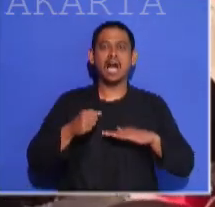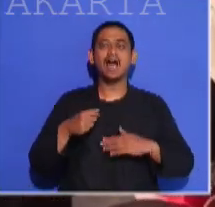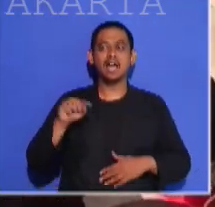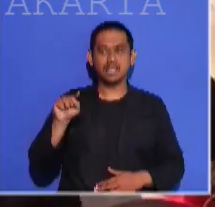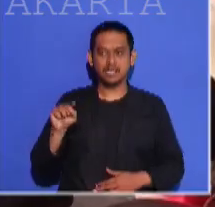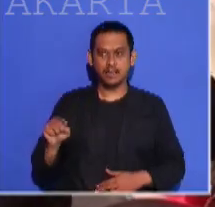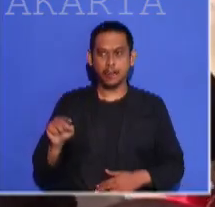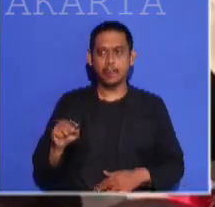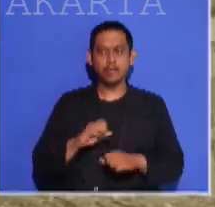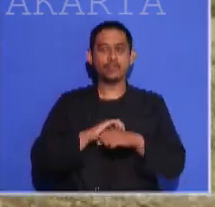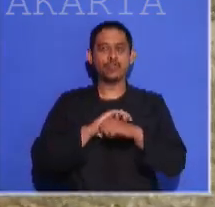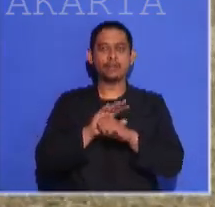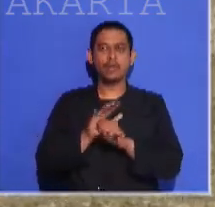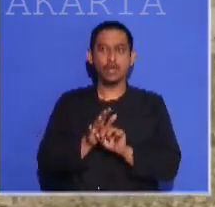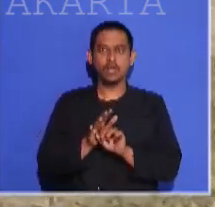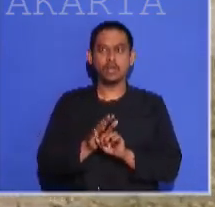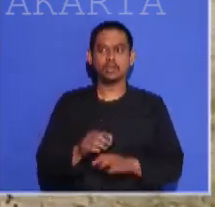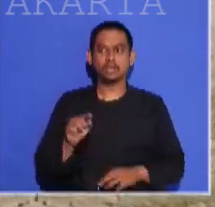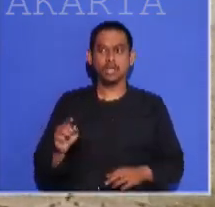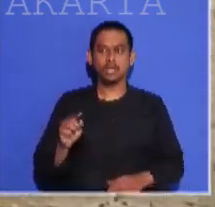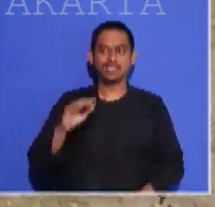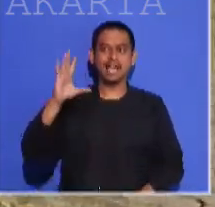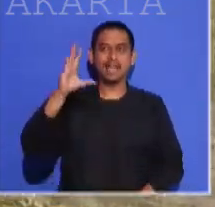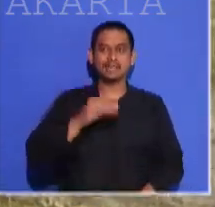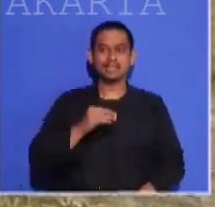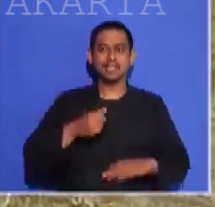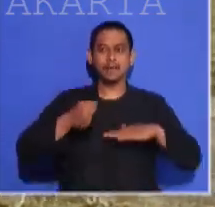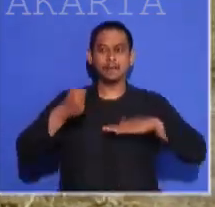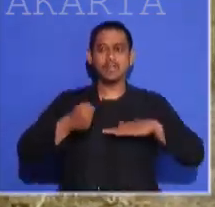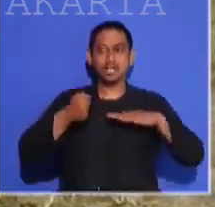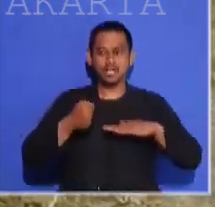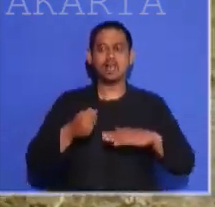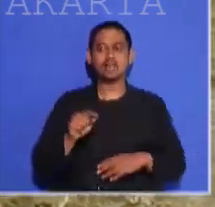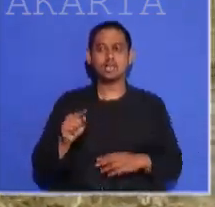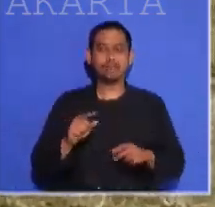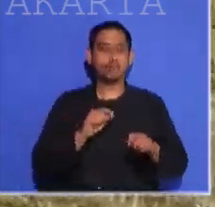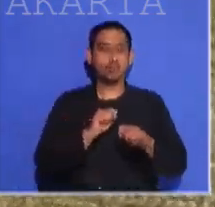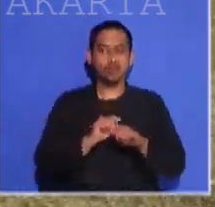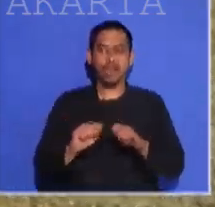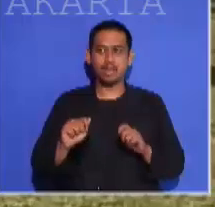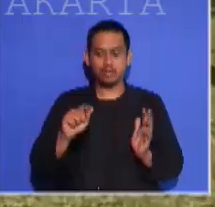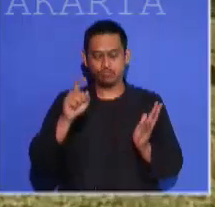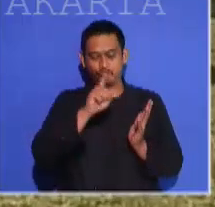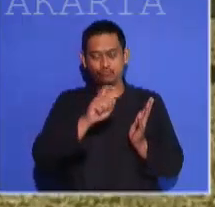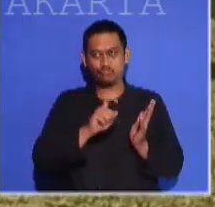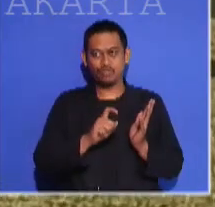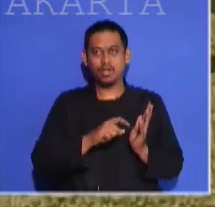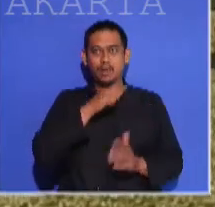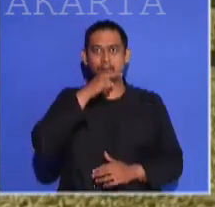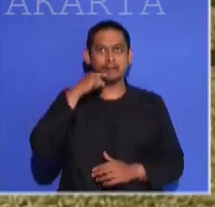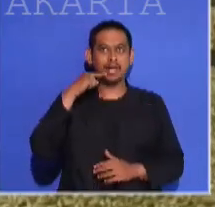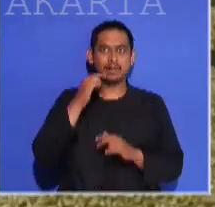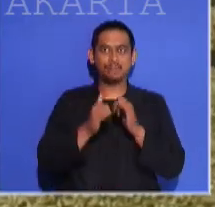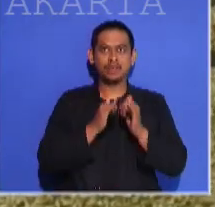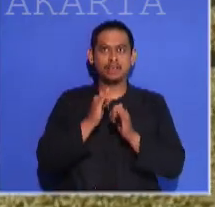Pengasih Kulon Progo dalam rangka memperingati Hari Pramuka ke-63 diisi dengan menciptakan batik nuansa merah putih bertempat di